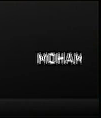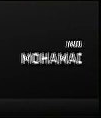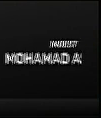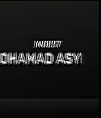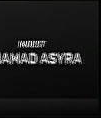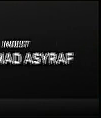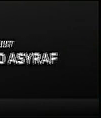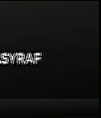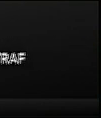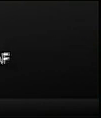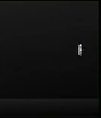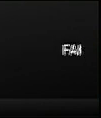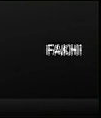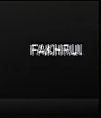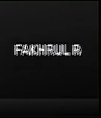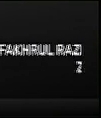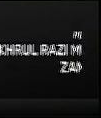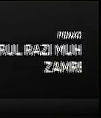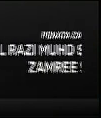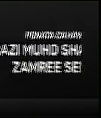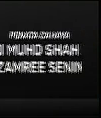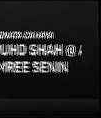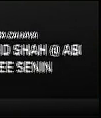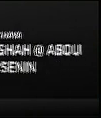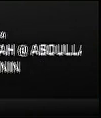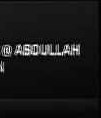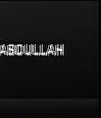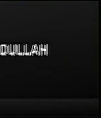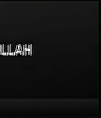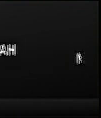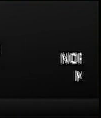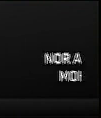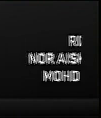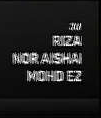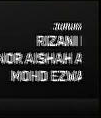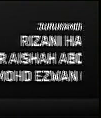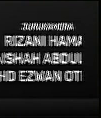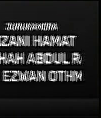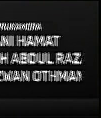Menteri Wilayah Persekutuan dalam Inklusif. Saya Nurul Izzah Rohadian. Salam hormat. Assalamualaikum.